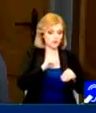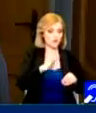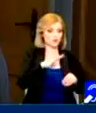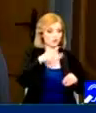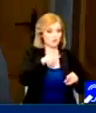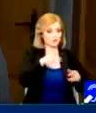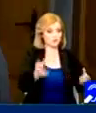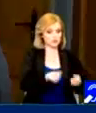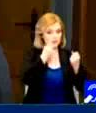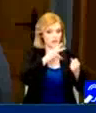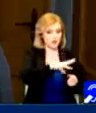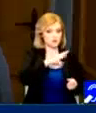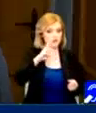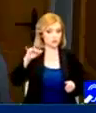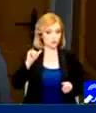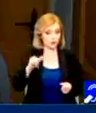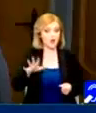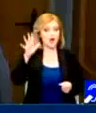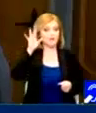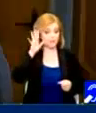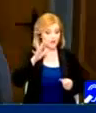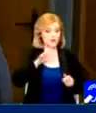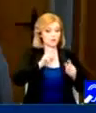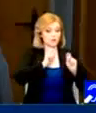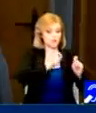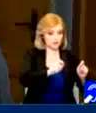Sandu, la momentul donării nu s-a